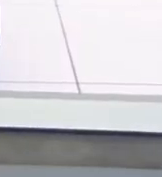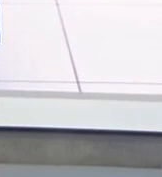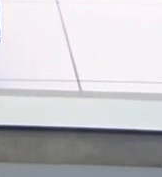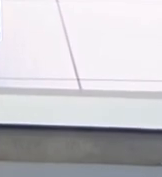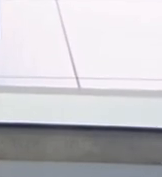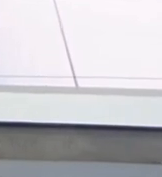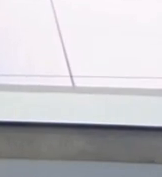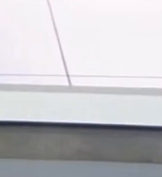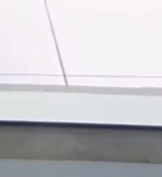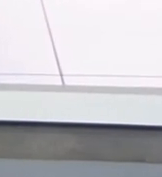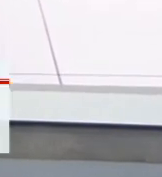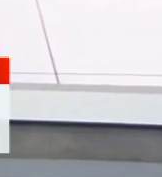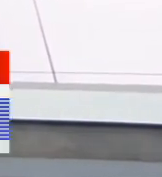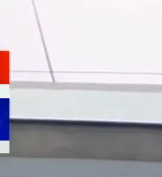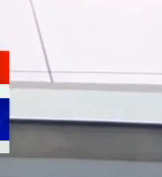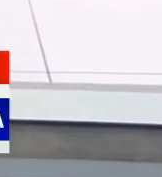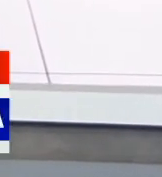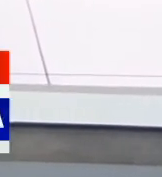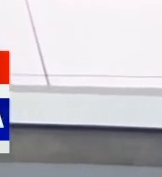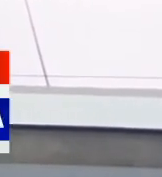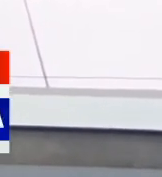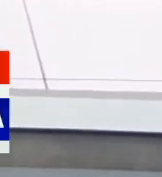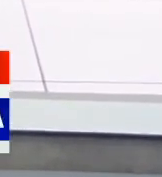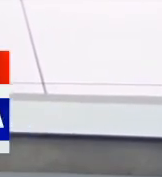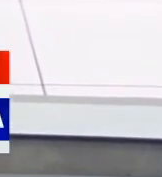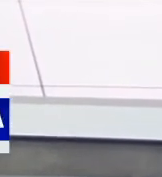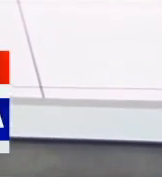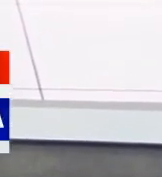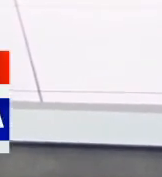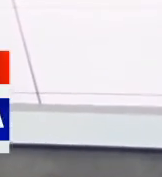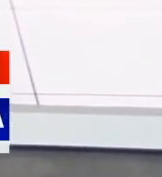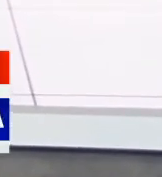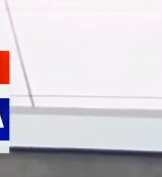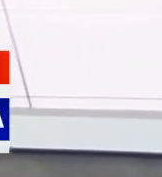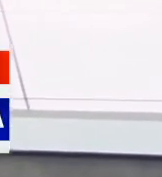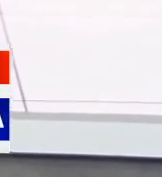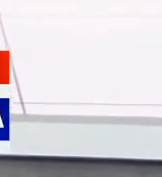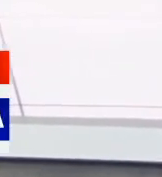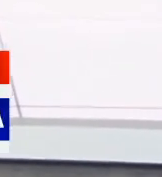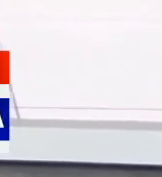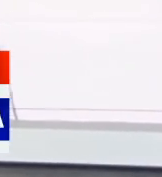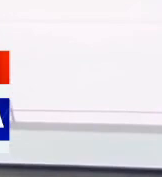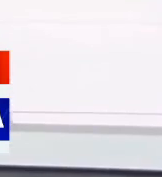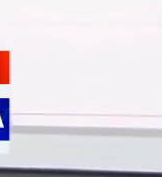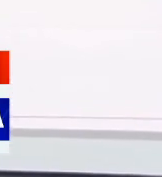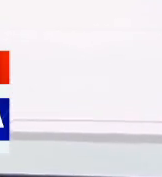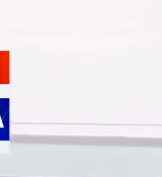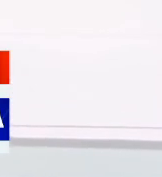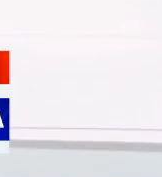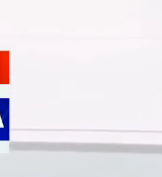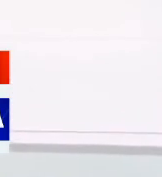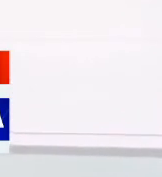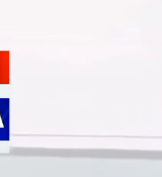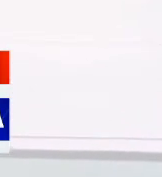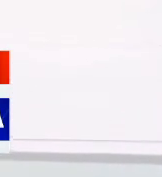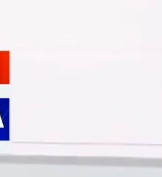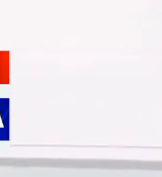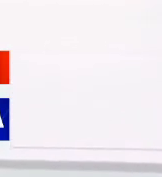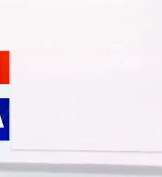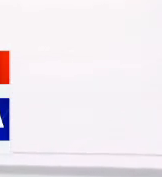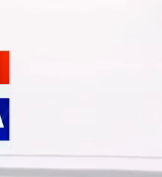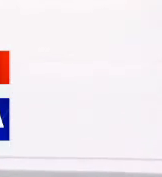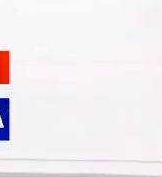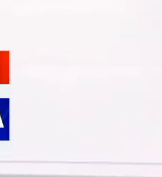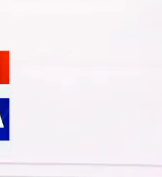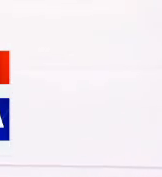Huwag po kayong manahimik o magdalawang isip. Kung meron kayong puna o reklamo sa mga panawagan ninyo, ibigay nyo. O mga kapuso,